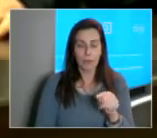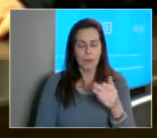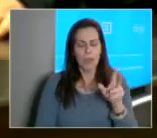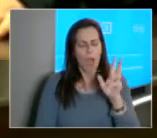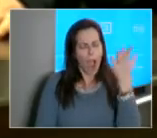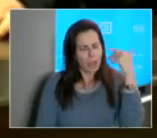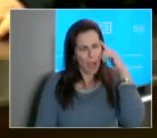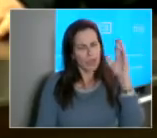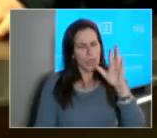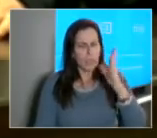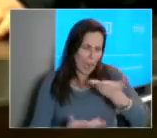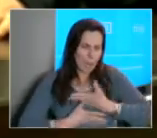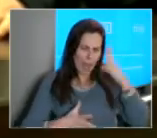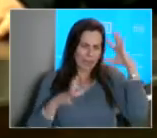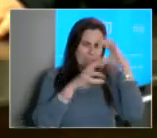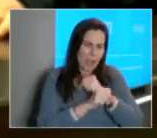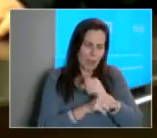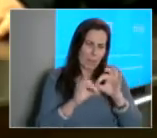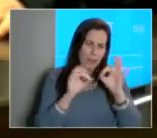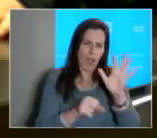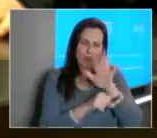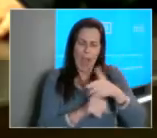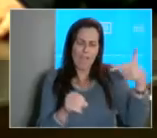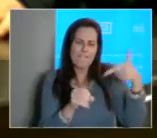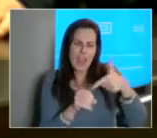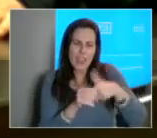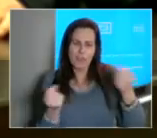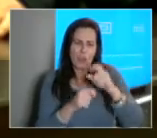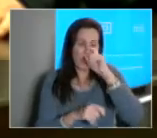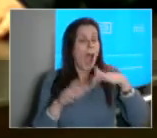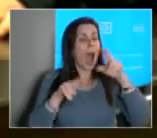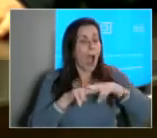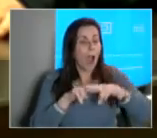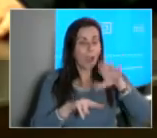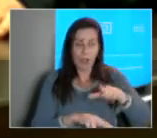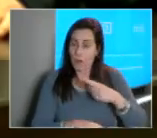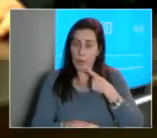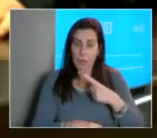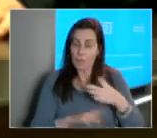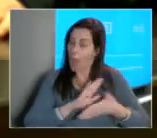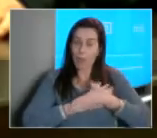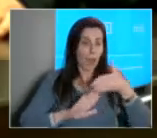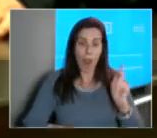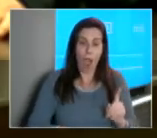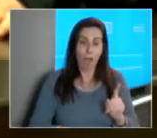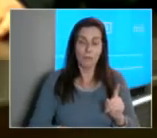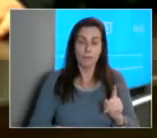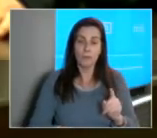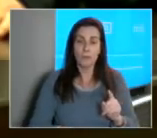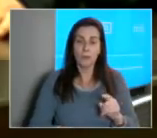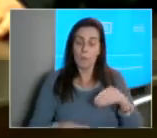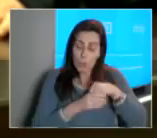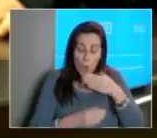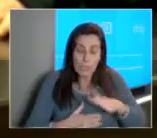השתרשה תפיסה, תחילה בהשפעת הנפט והתעמולה הערבית, אבל אחר כך, וחייבים להגיד את זה כבר מההתחלה,